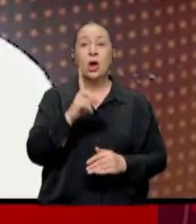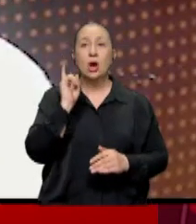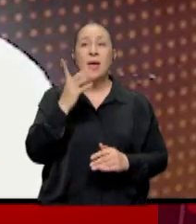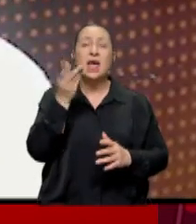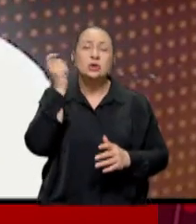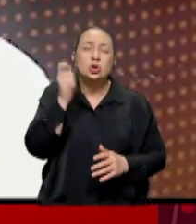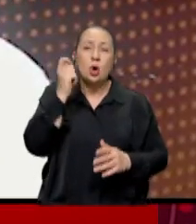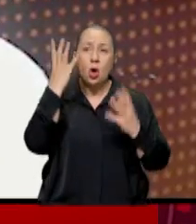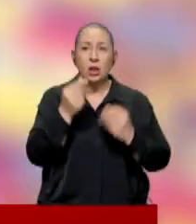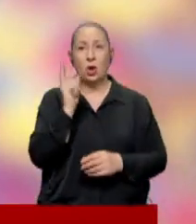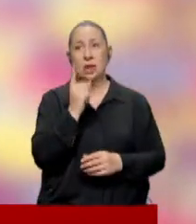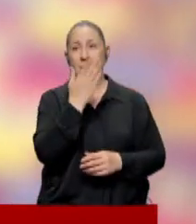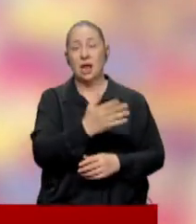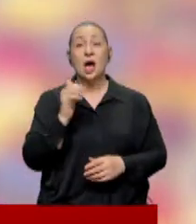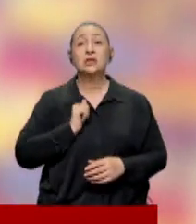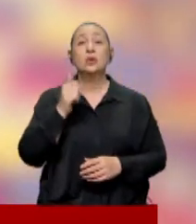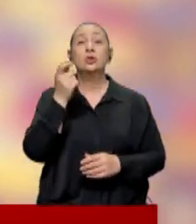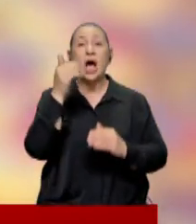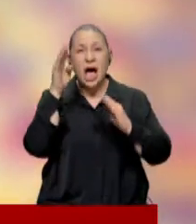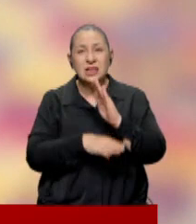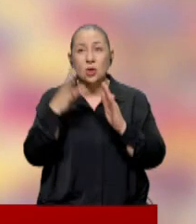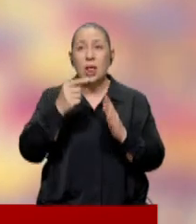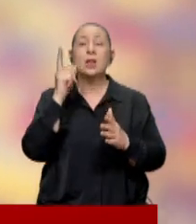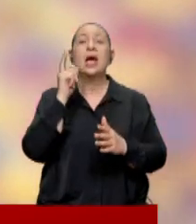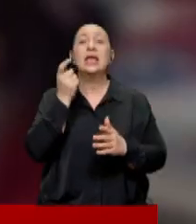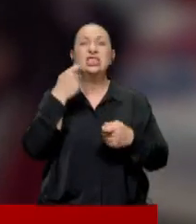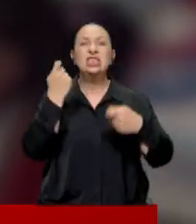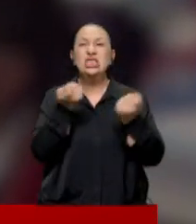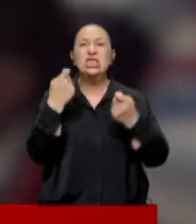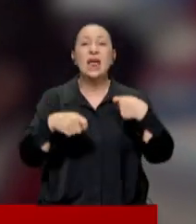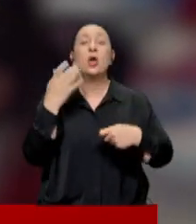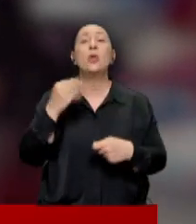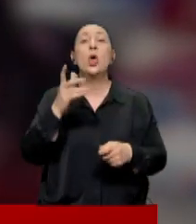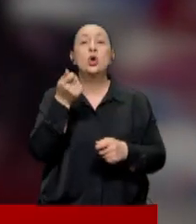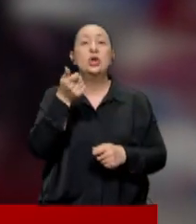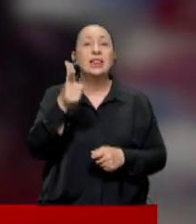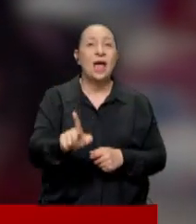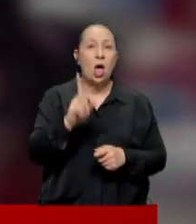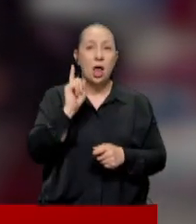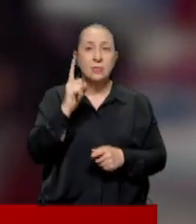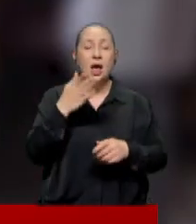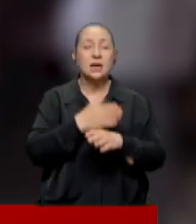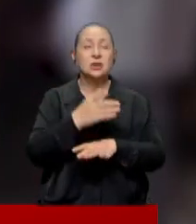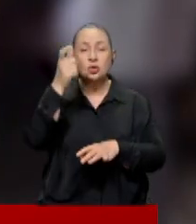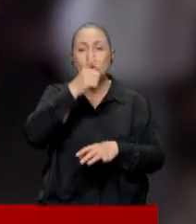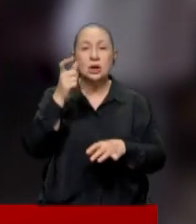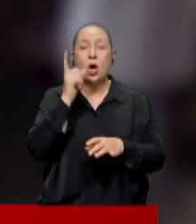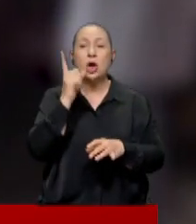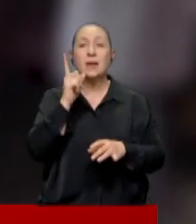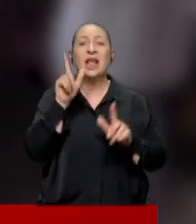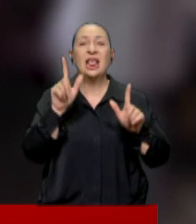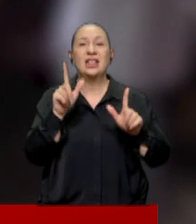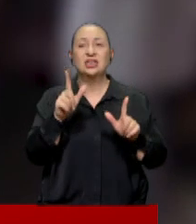en zor durumda olan öğretmenler. Asgari ücretin bile altında maaş alan, iş garantisi olmayan ücretli öğretmenlerse aslında Türkiye'nin